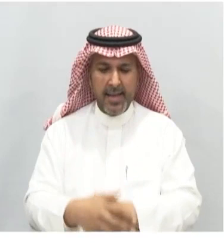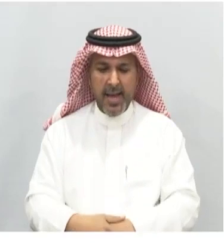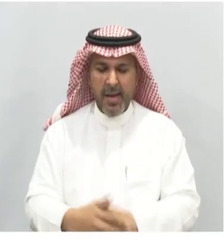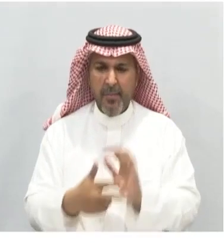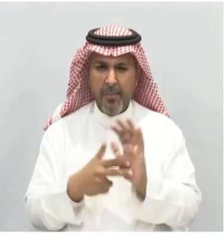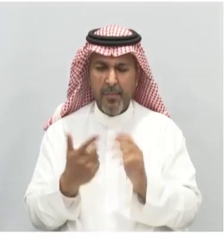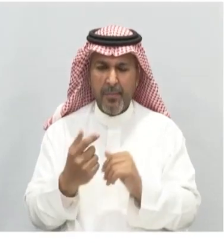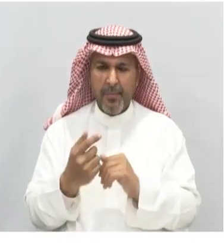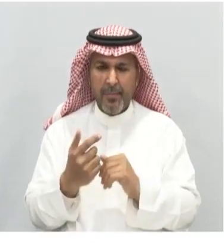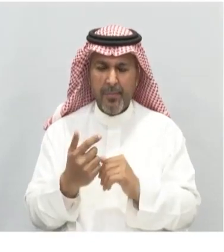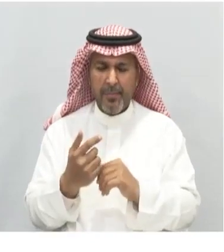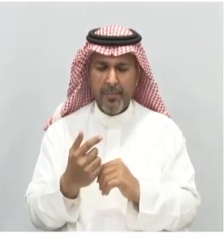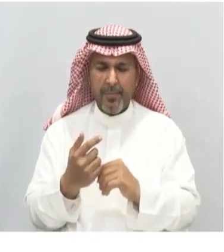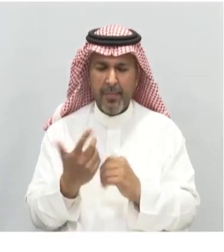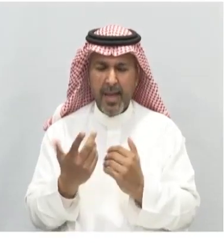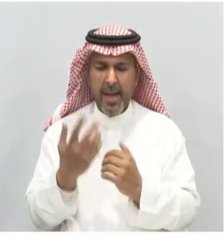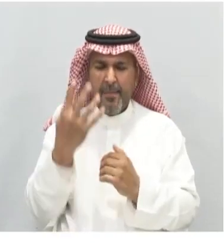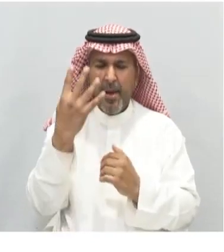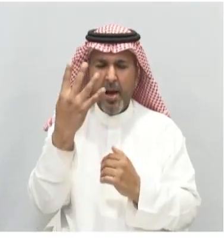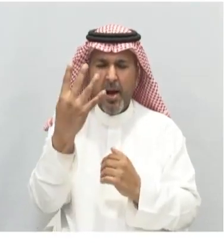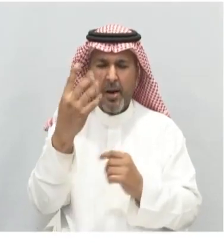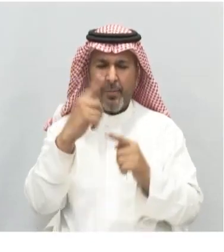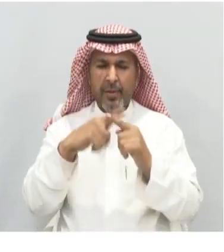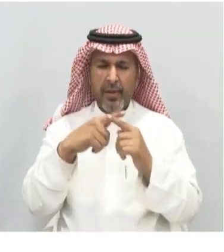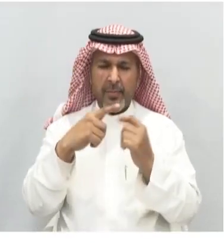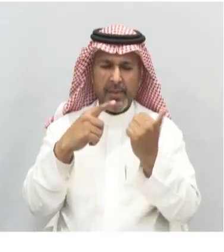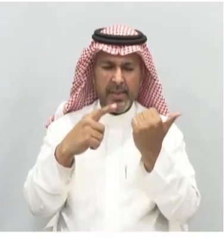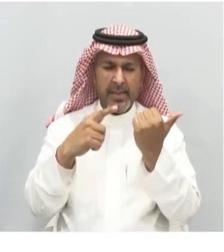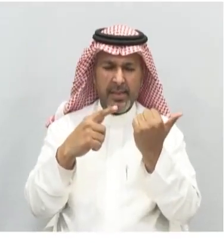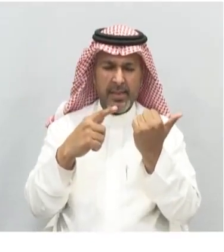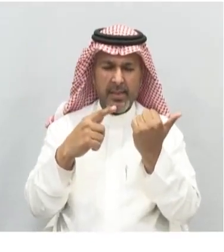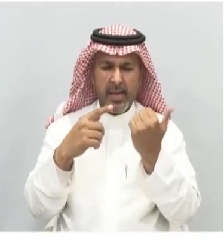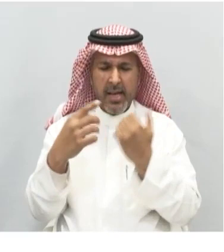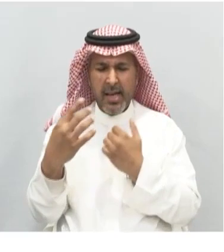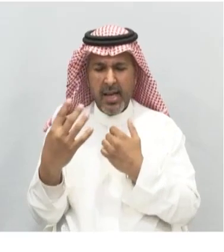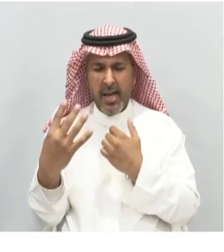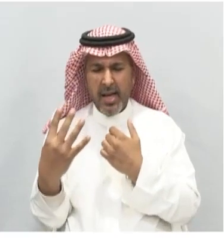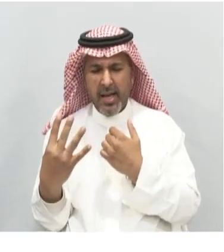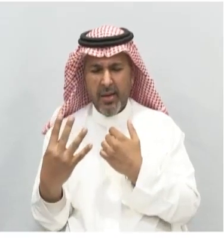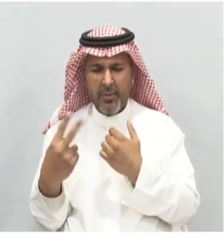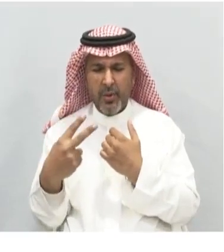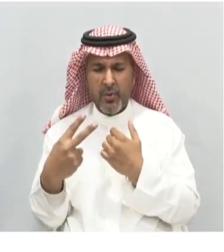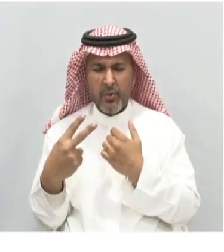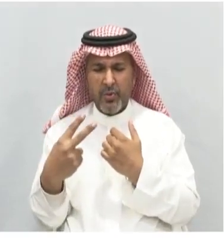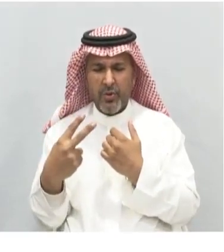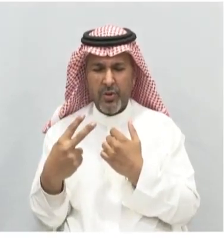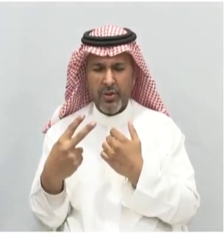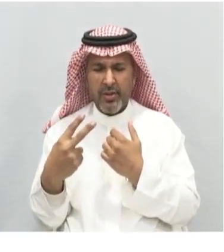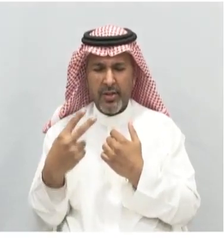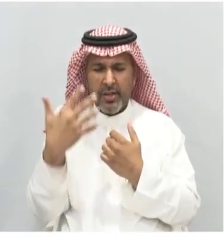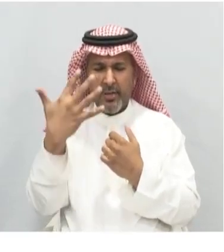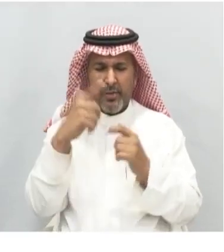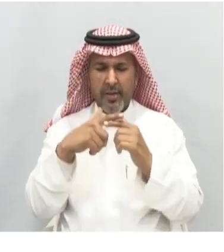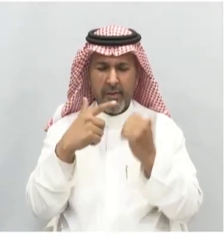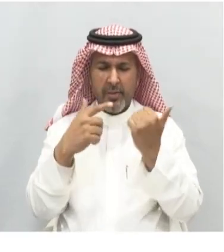6 ما هو العدد الذي اضربه في 6 فيكون 27 او اقل منه بشكل مباشر الارب 4 ضرب